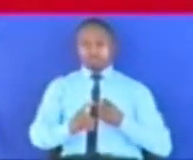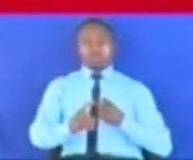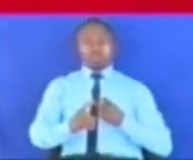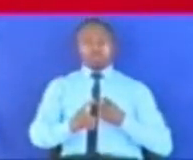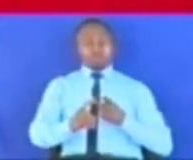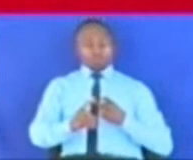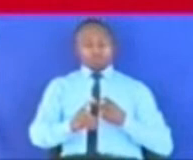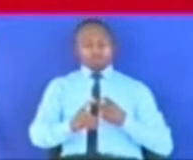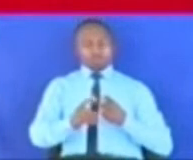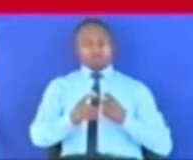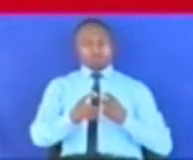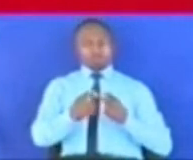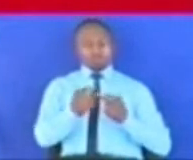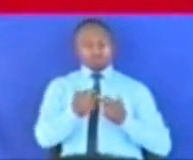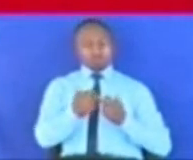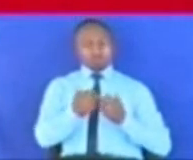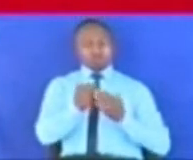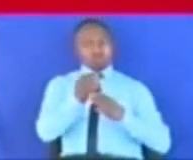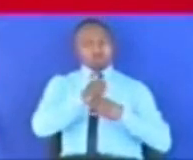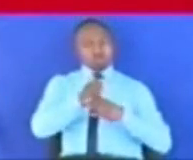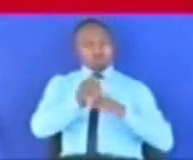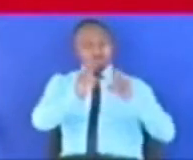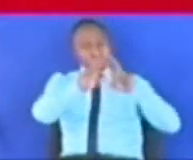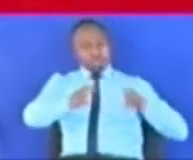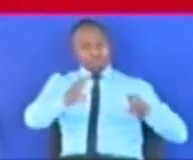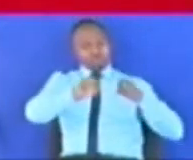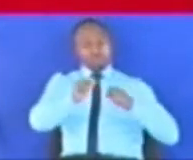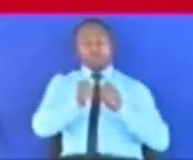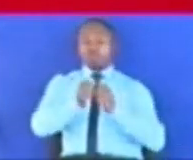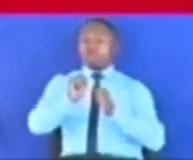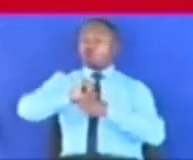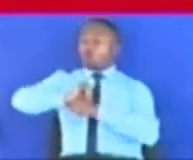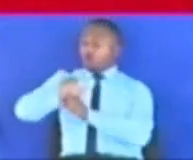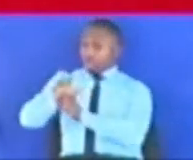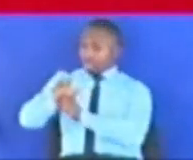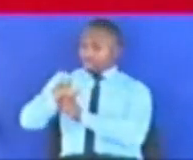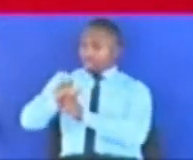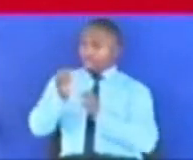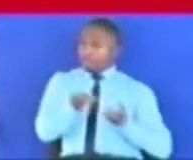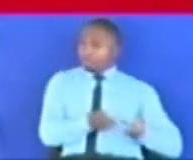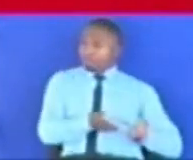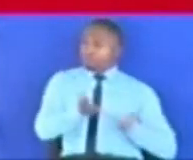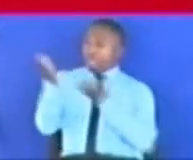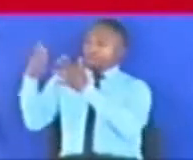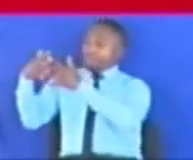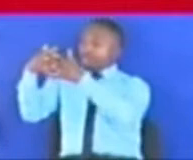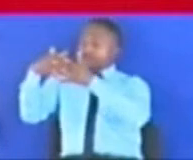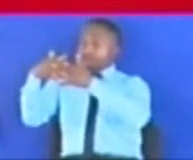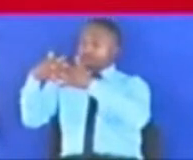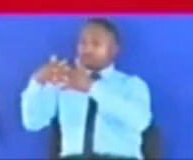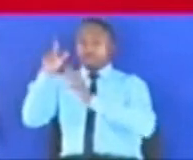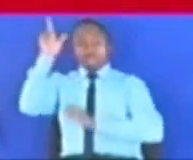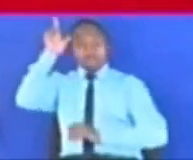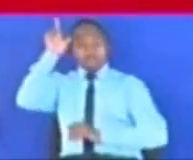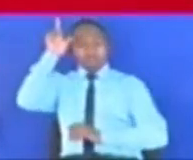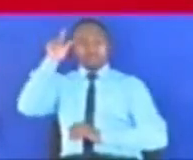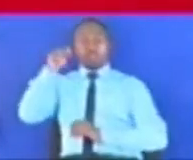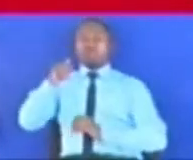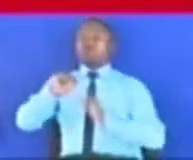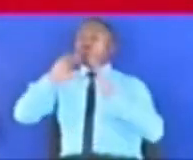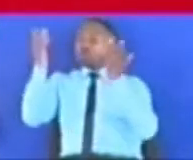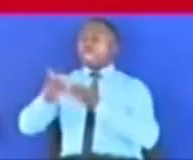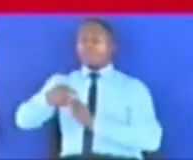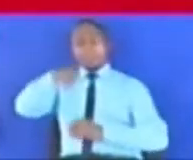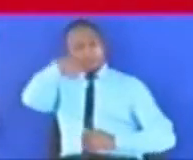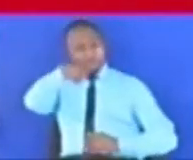corona. Kwa kweli ile research yake wameipongeza sana dunia. Wanakuja kumpongeza sasa hivi hayati